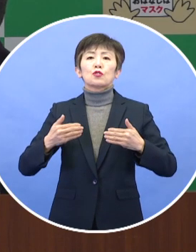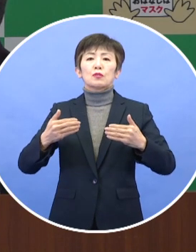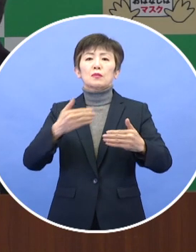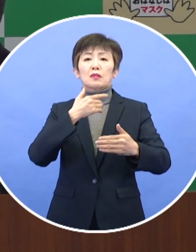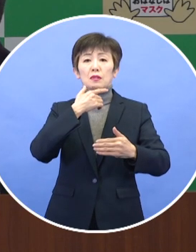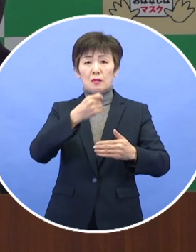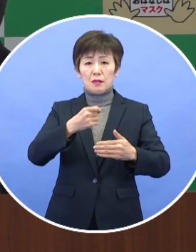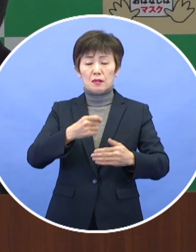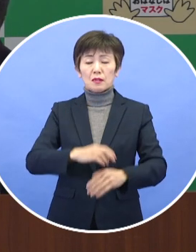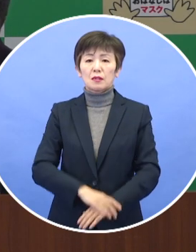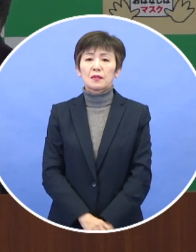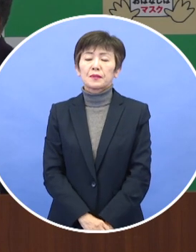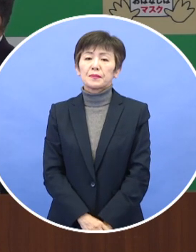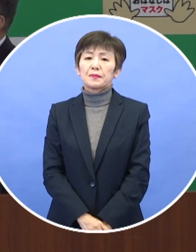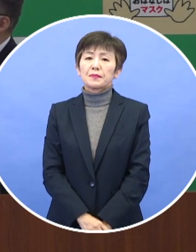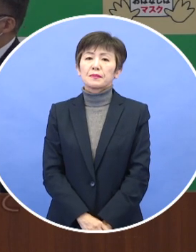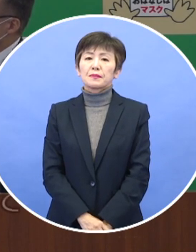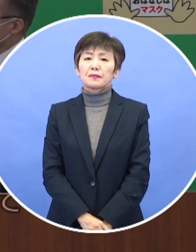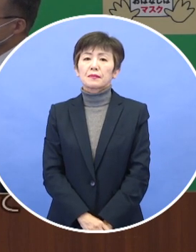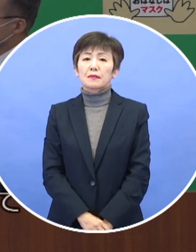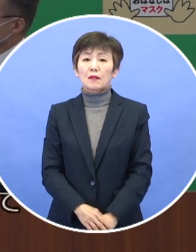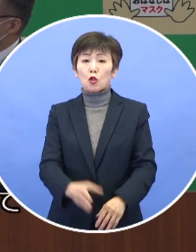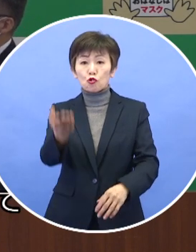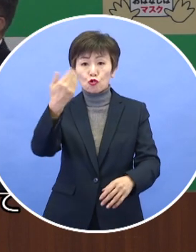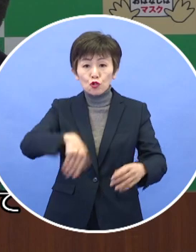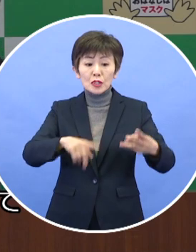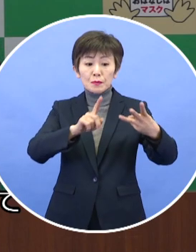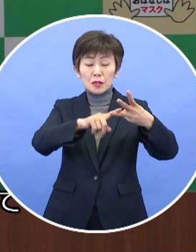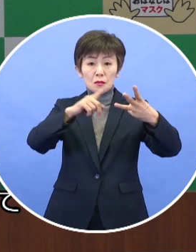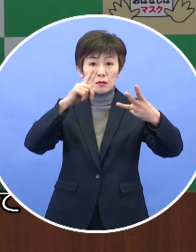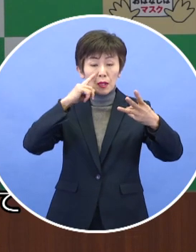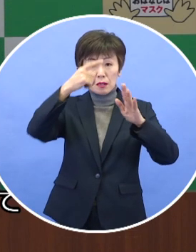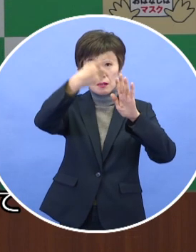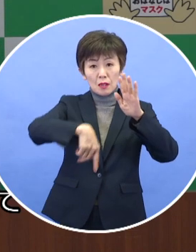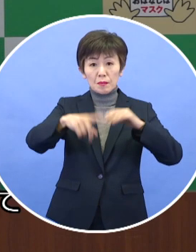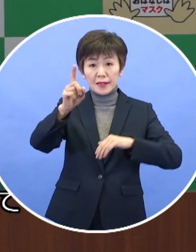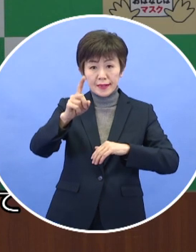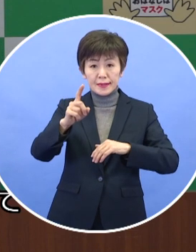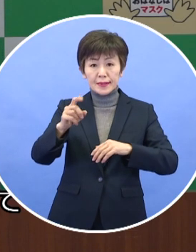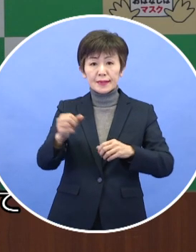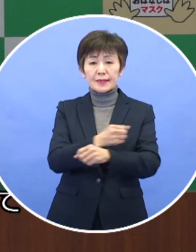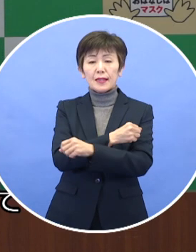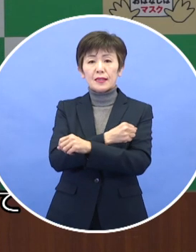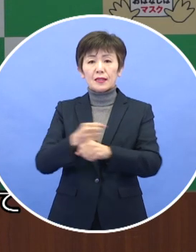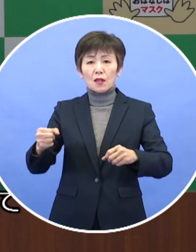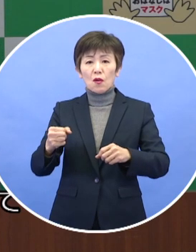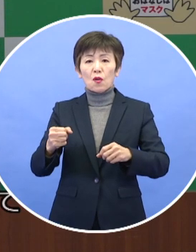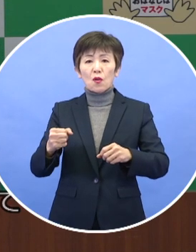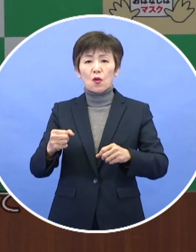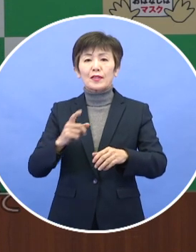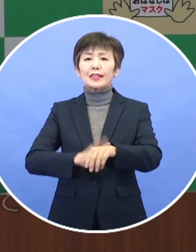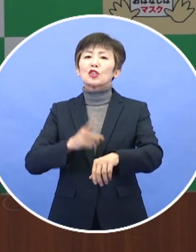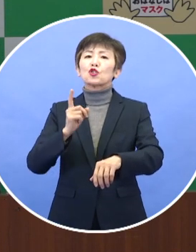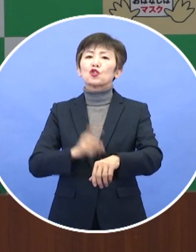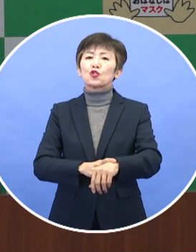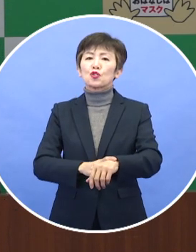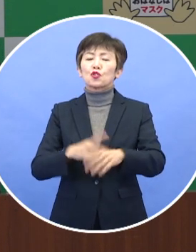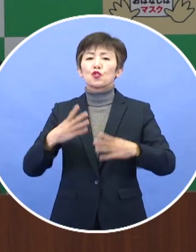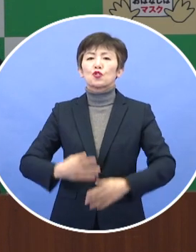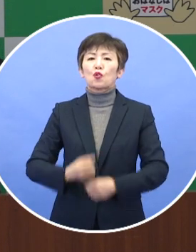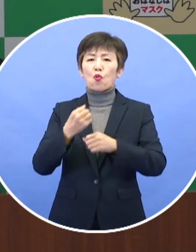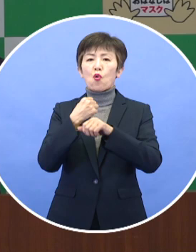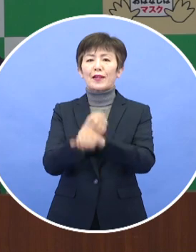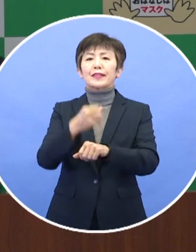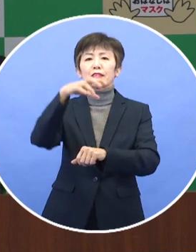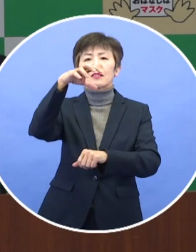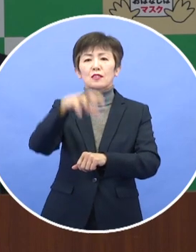きます。今度3つ目の話題でございますけれども、産業技術総合研究所の北陸拠点が福井